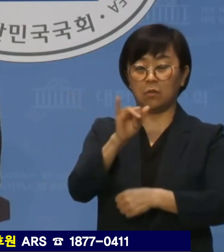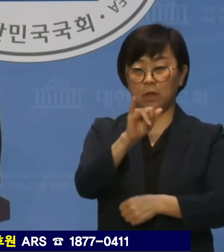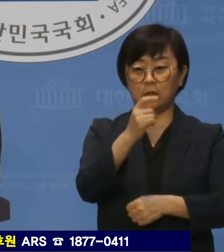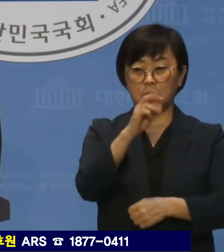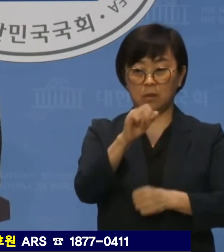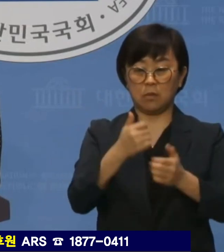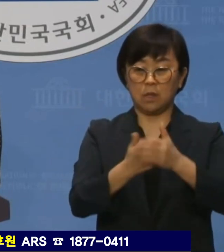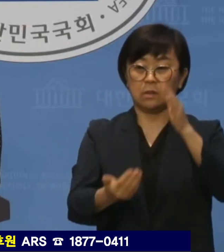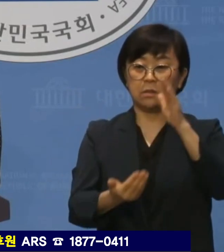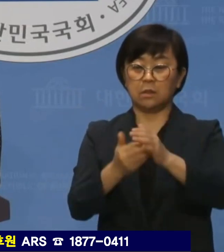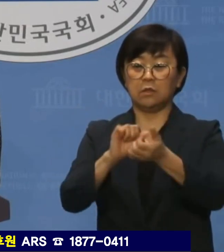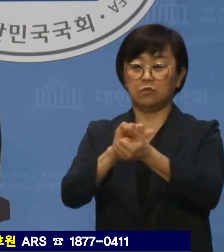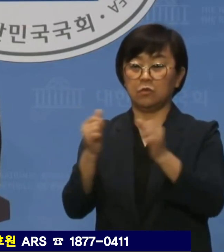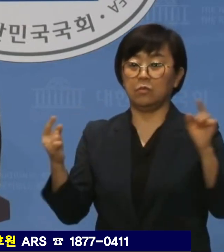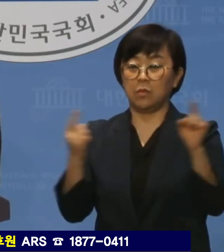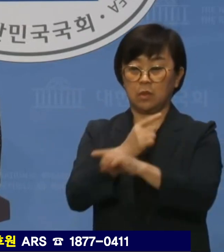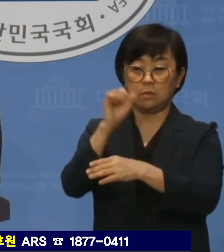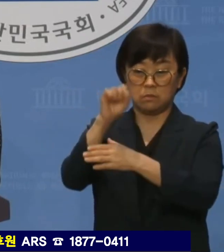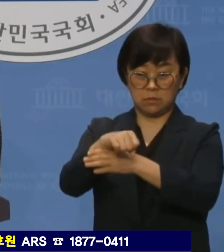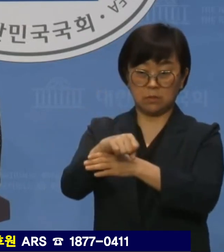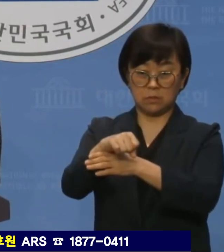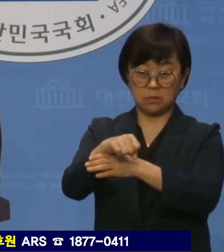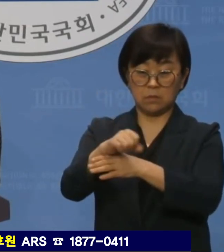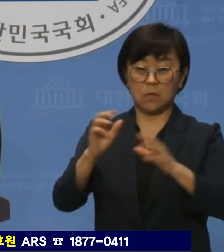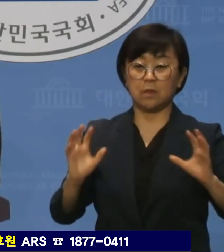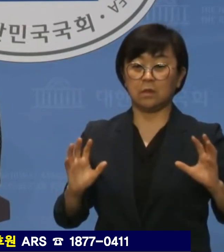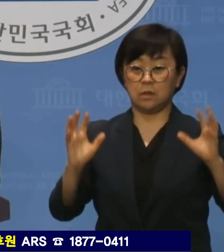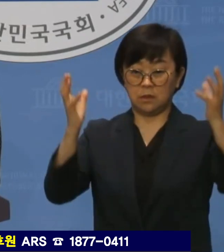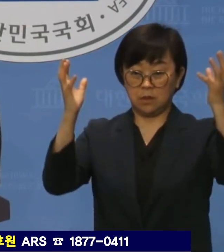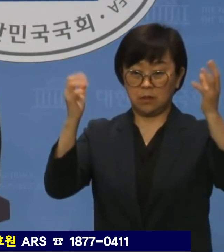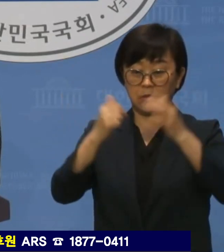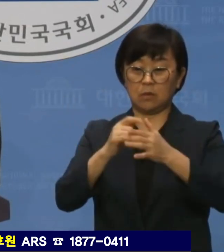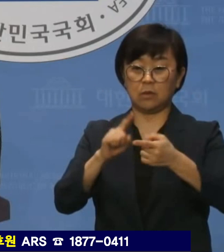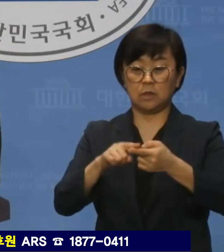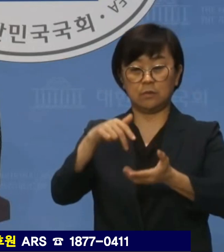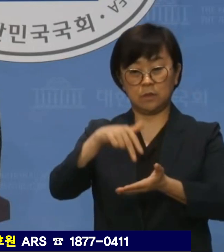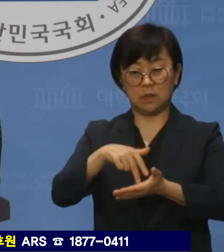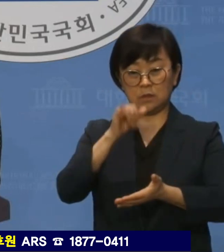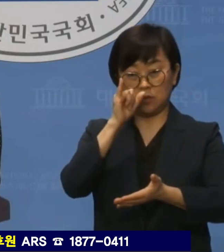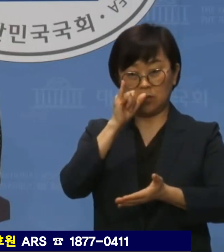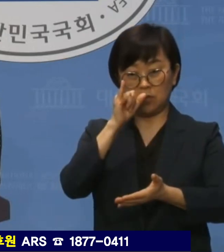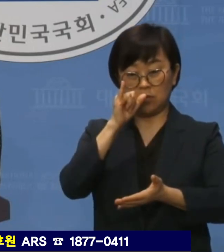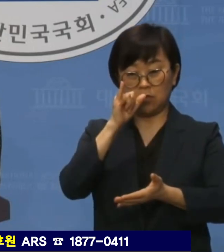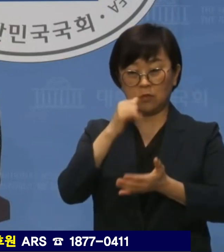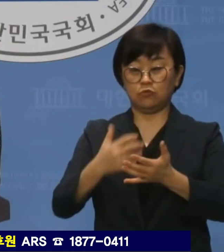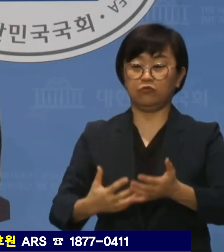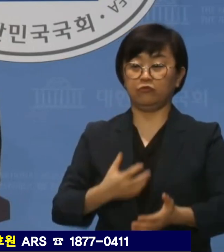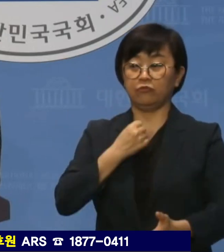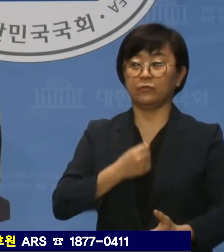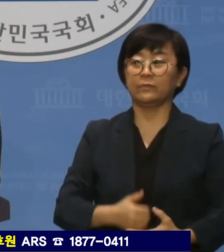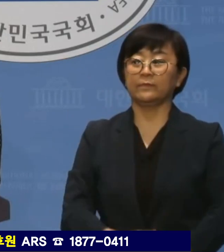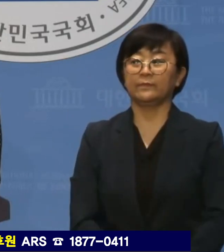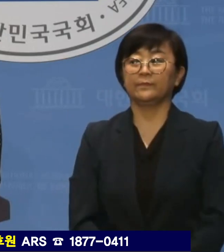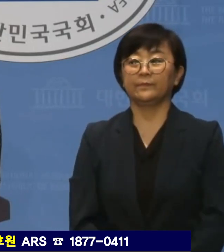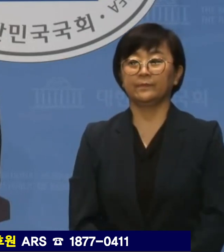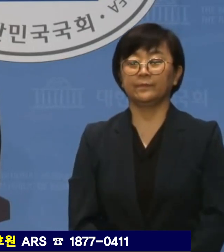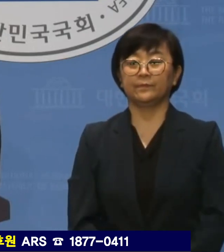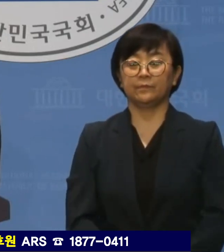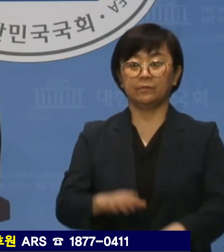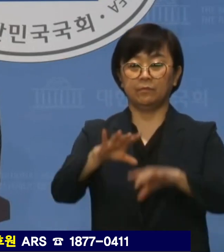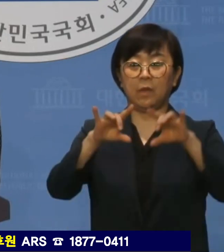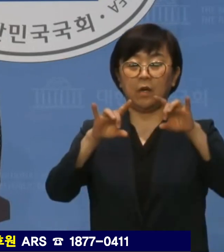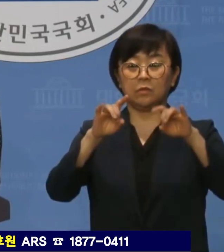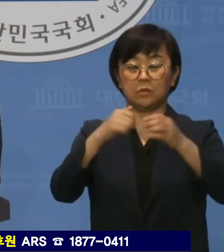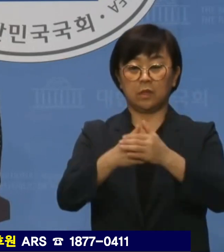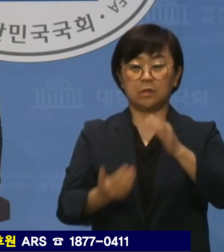YTN의 최대 주주 변경 승인을 의결할 것이라는 관측이 나오고 있어 충격적입니다.